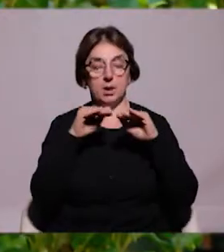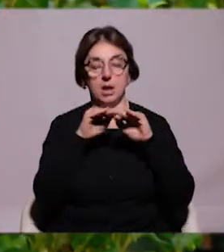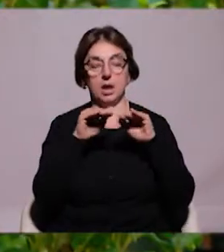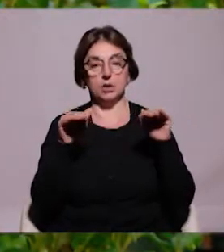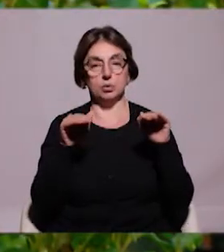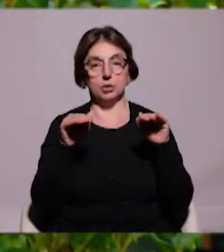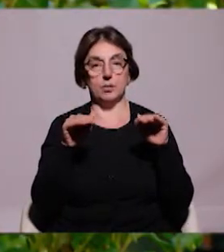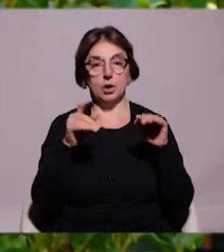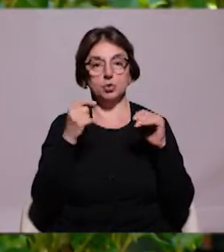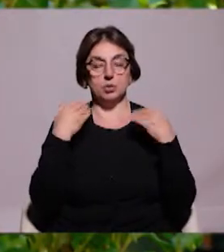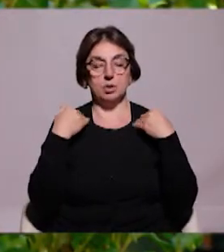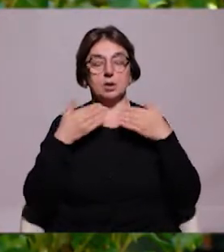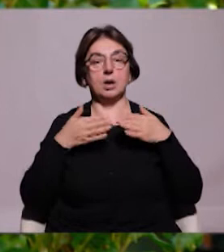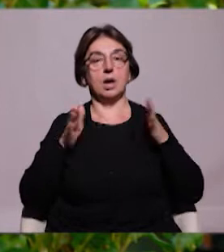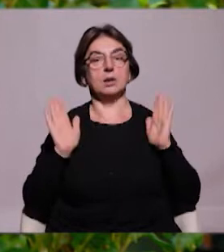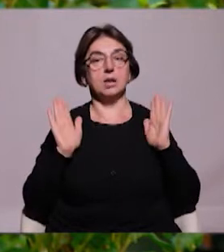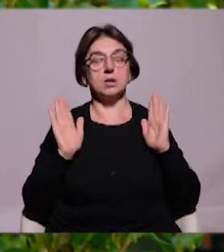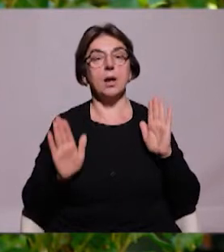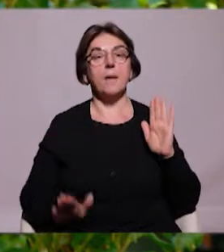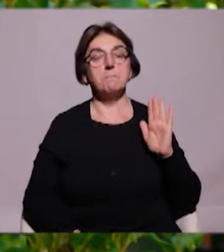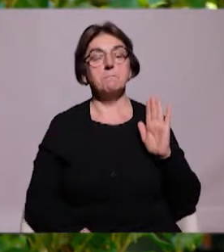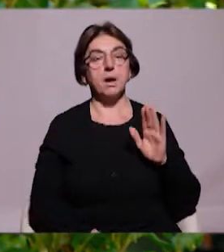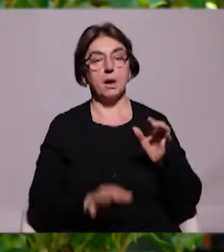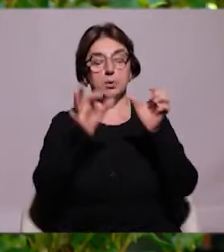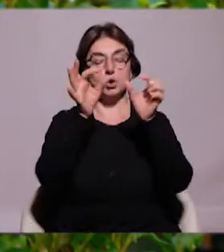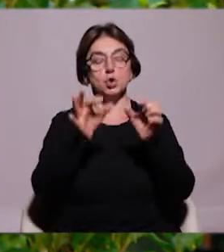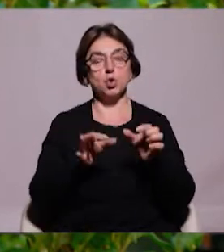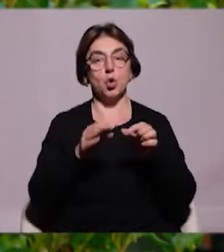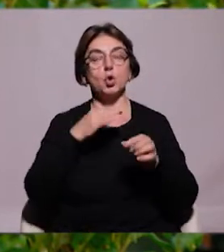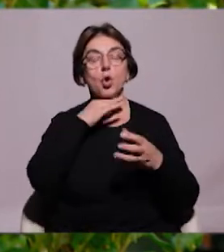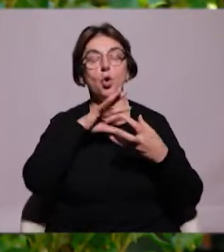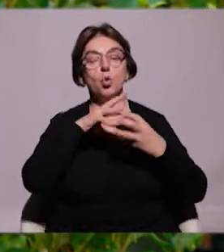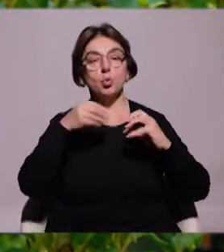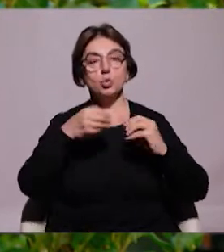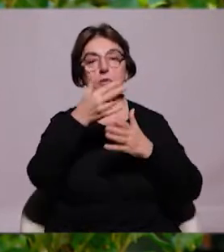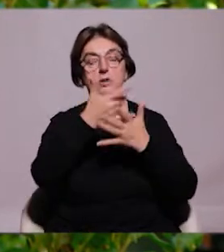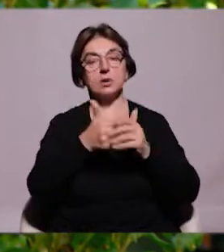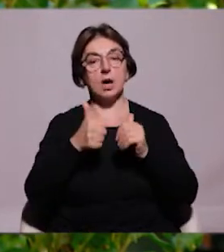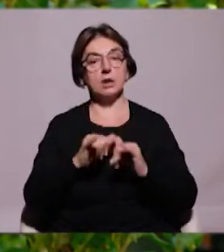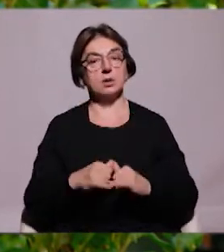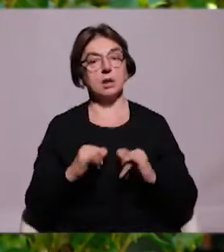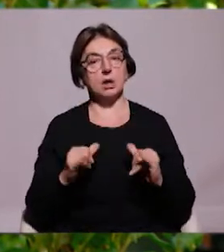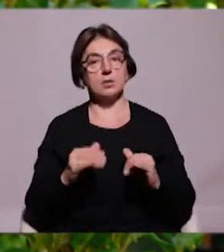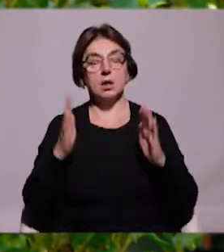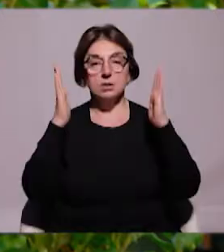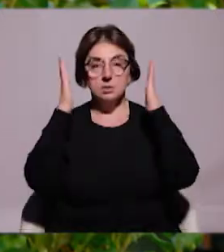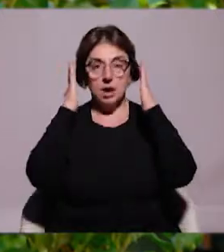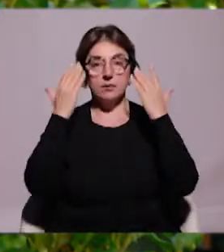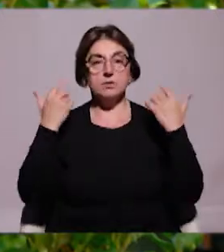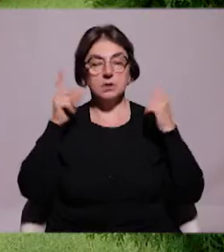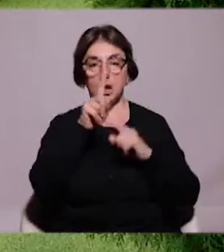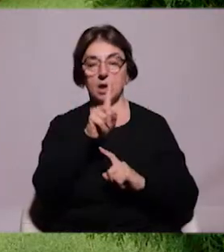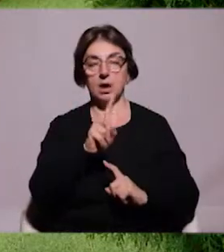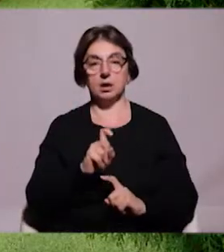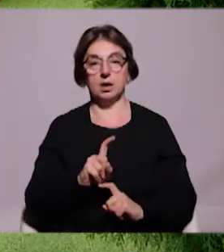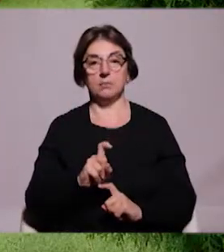უნდა იყოს და ოდნავ გადაშლილი, ფეხები სწორი, კუნთოვანი სისტემა კარგად განვითარებული, თავი და